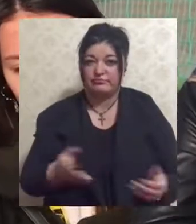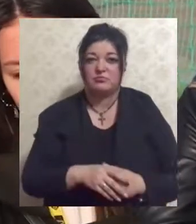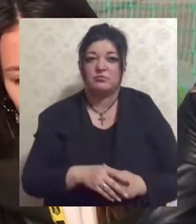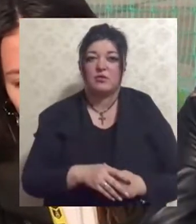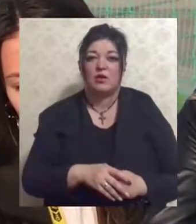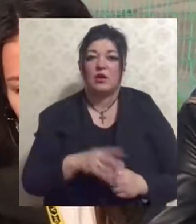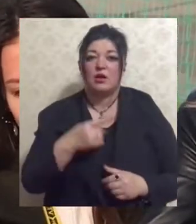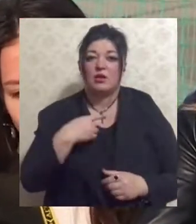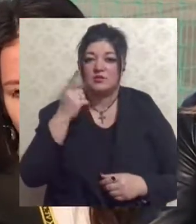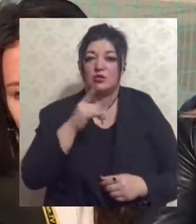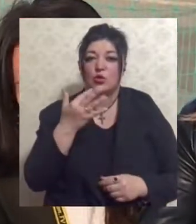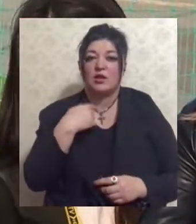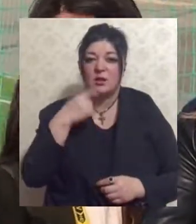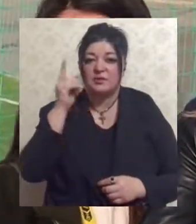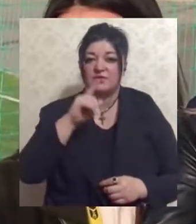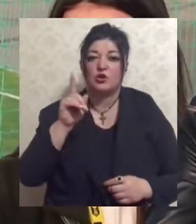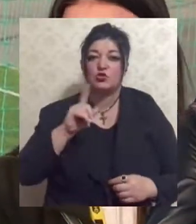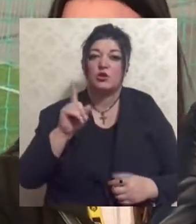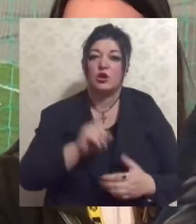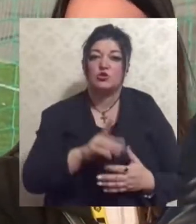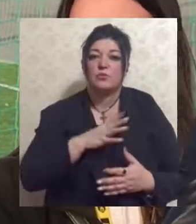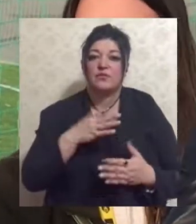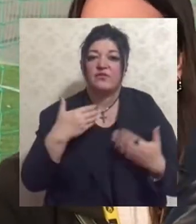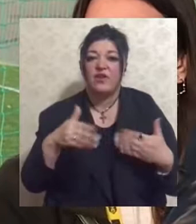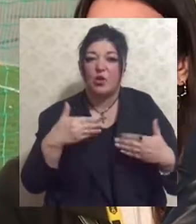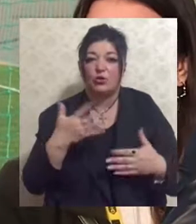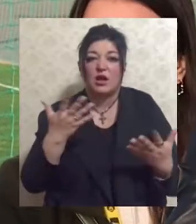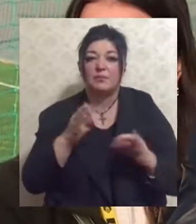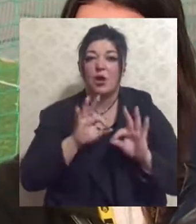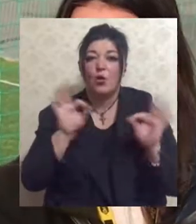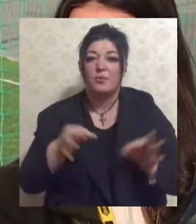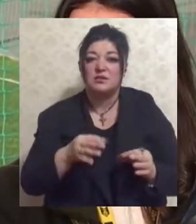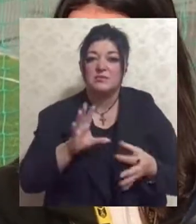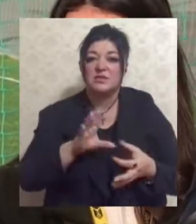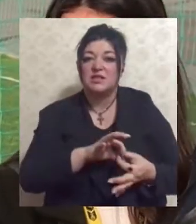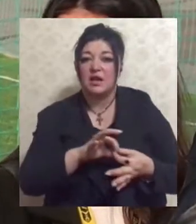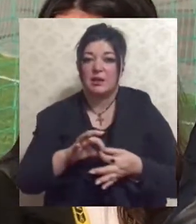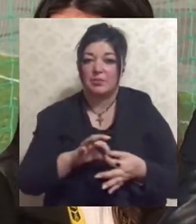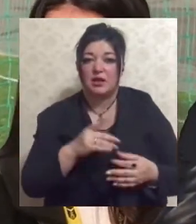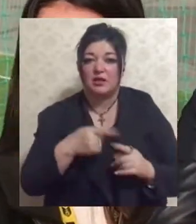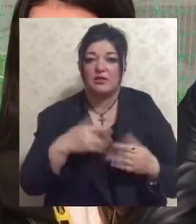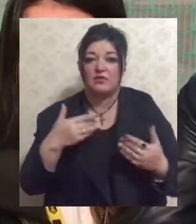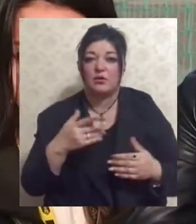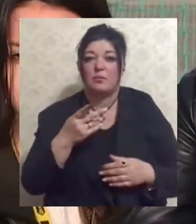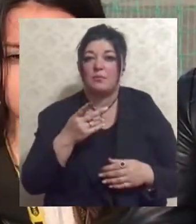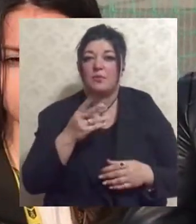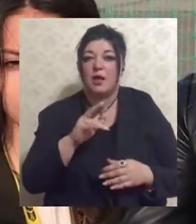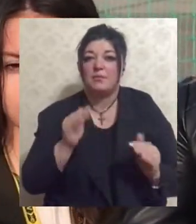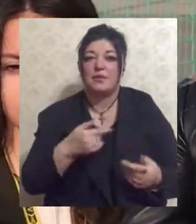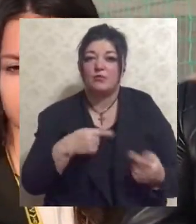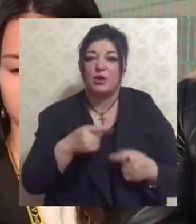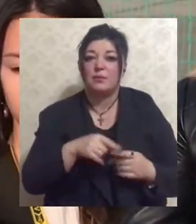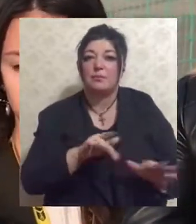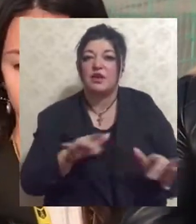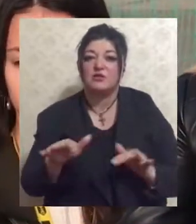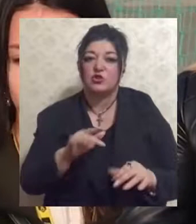тому, что ворота должны быть каким-то образом закреплены. Это ворота для мини-футбола, это передвижные ворота. И в процессе